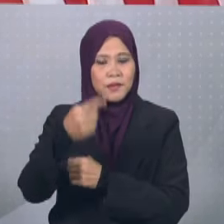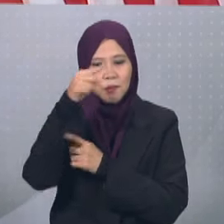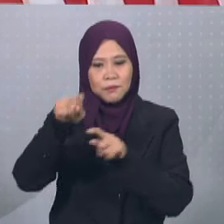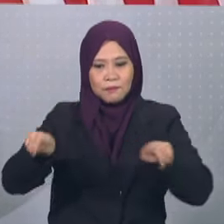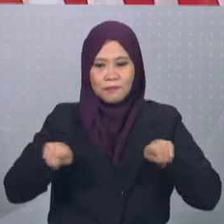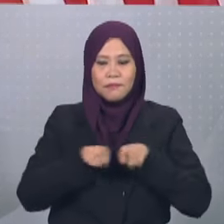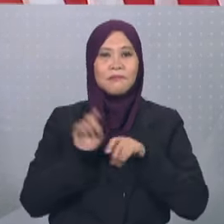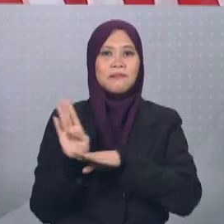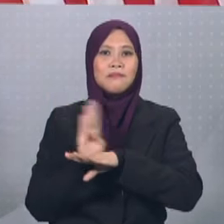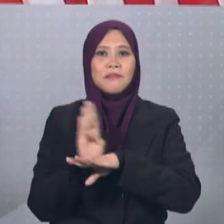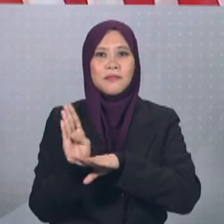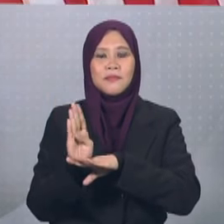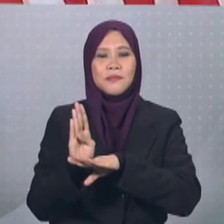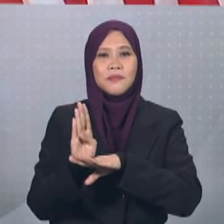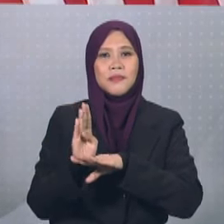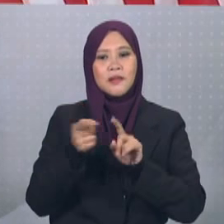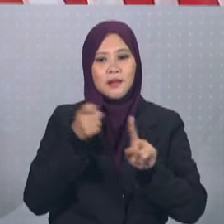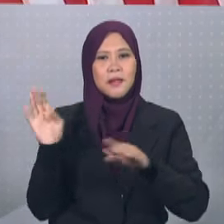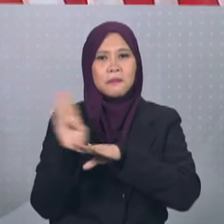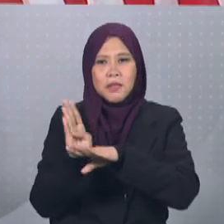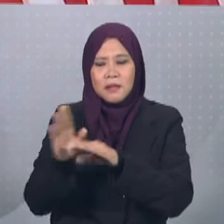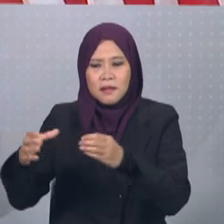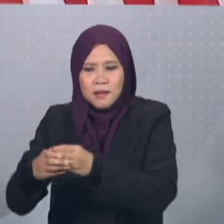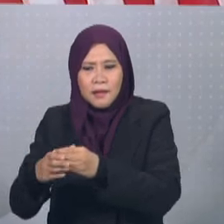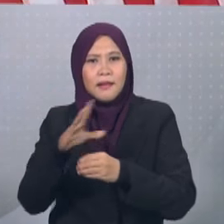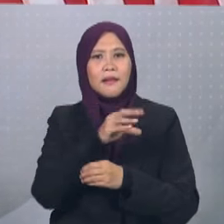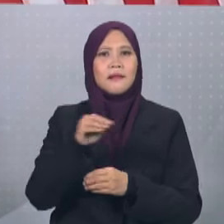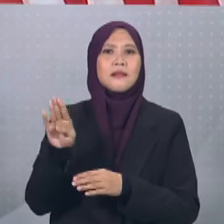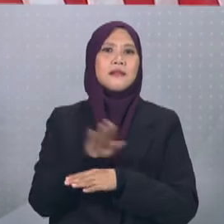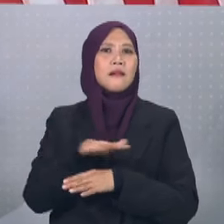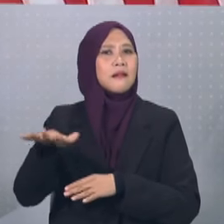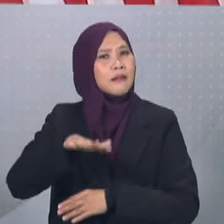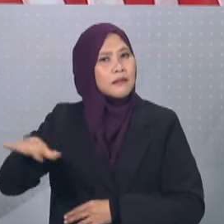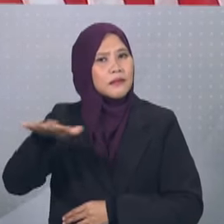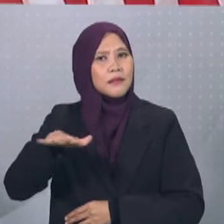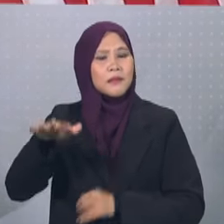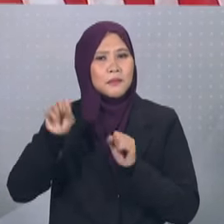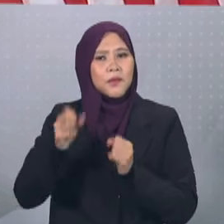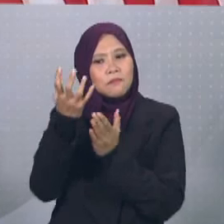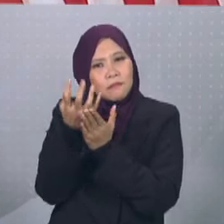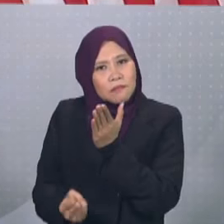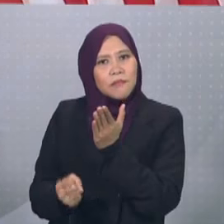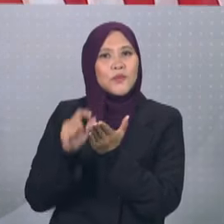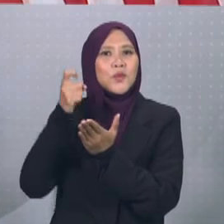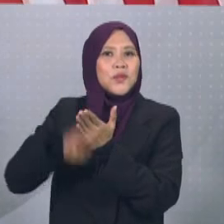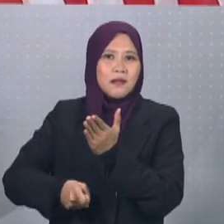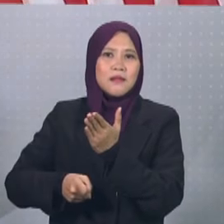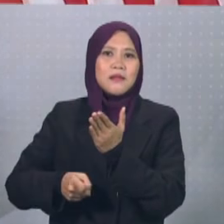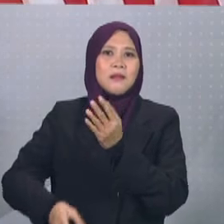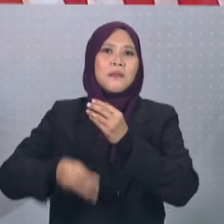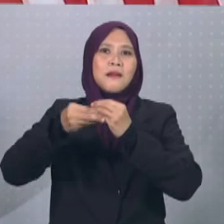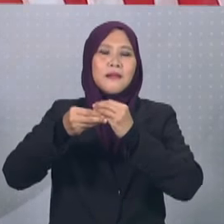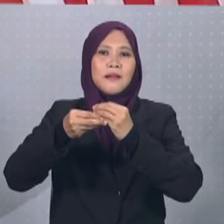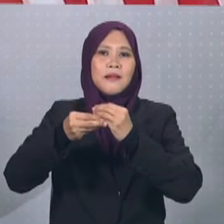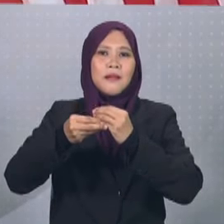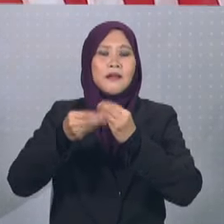premis perniagaan yang terdiri daripada perusahaan kecil dan sederhana akan diberi potongan cukai tambahan